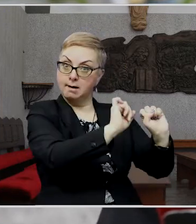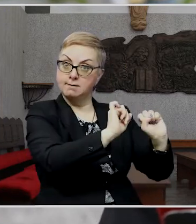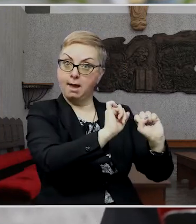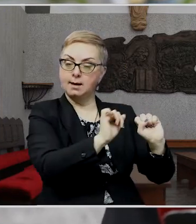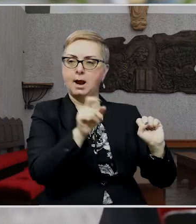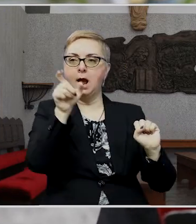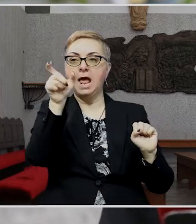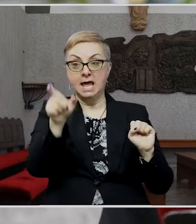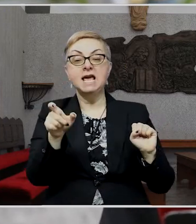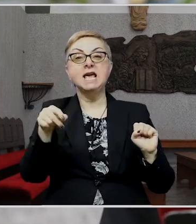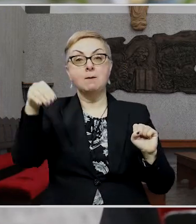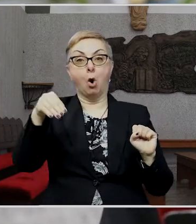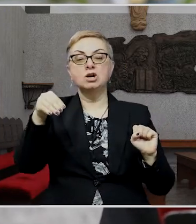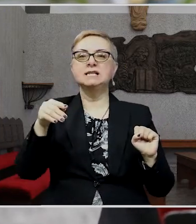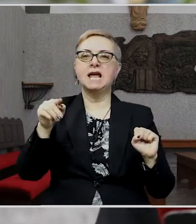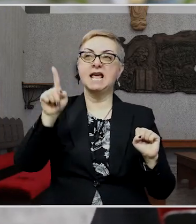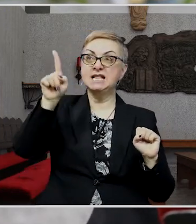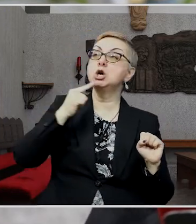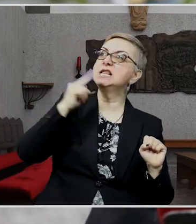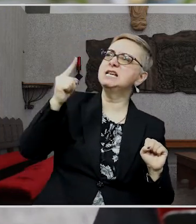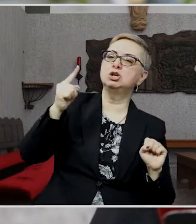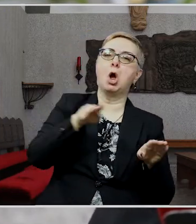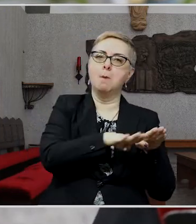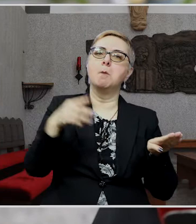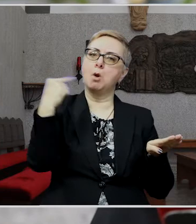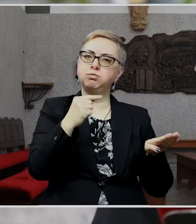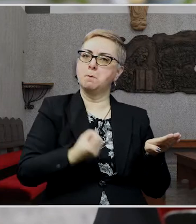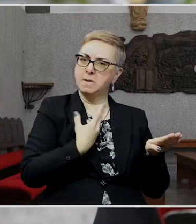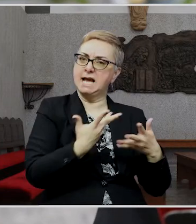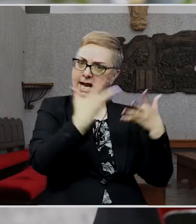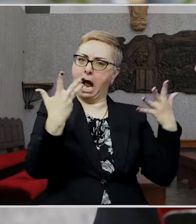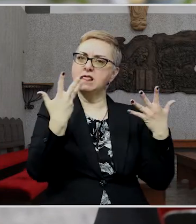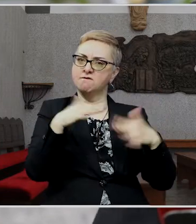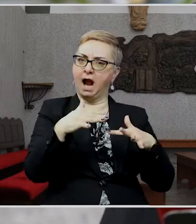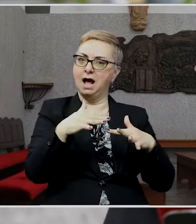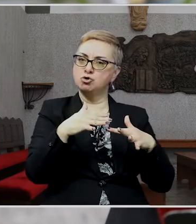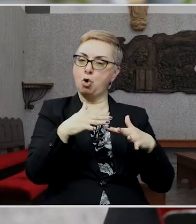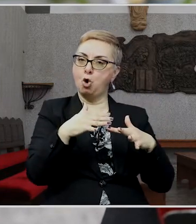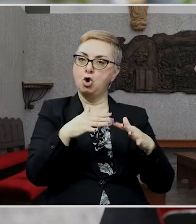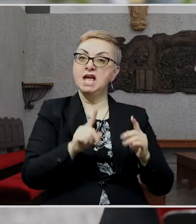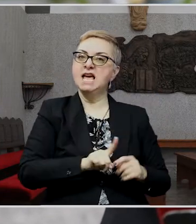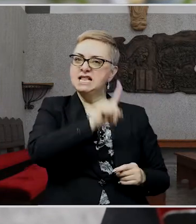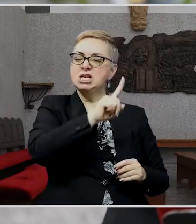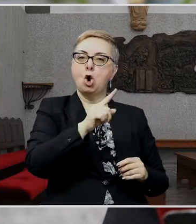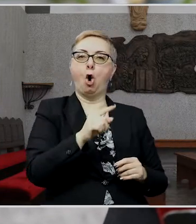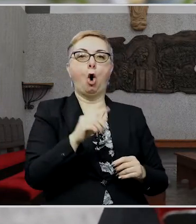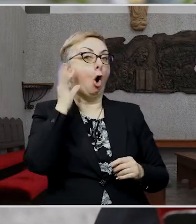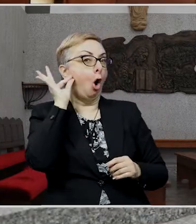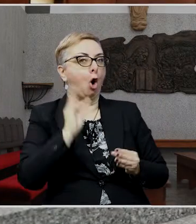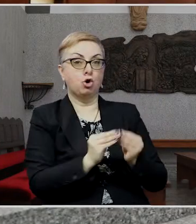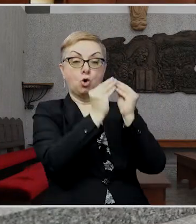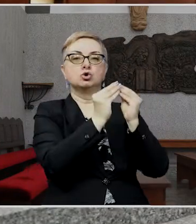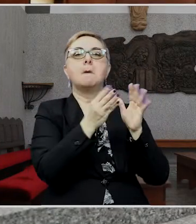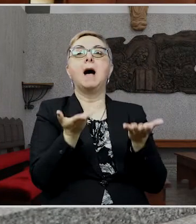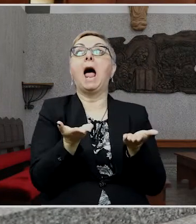dice addio questo popolo ha commesso un grande peccato si sono fatti un dio d'oro ma